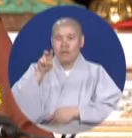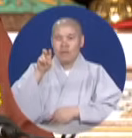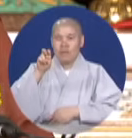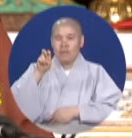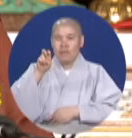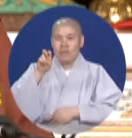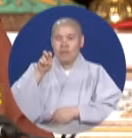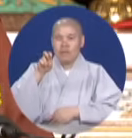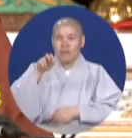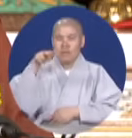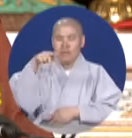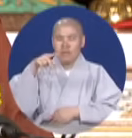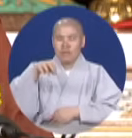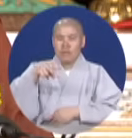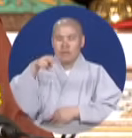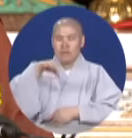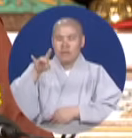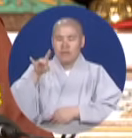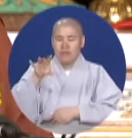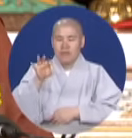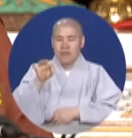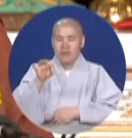목주